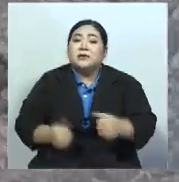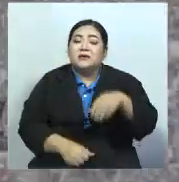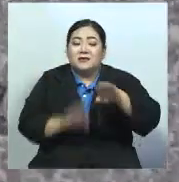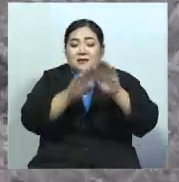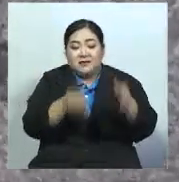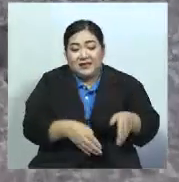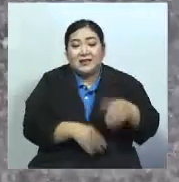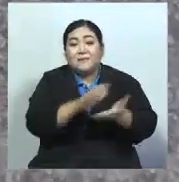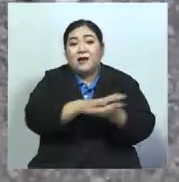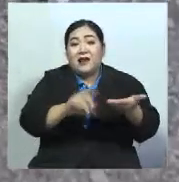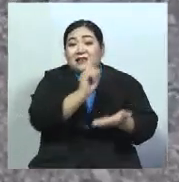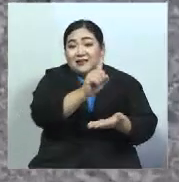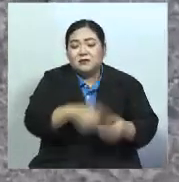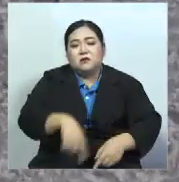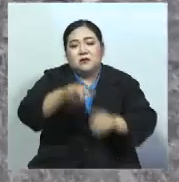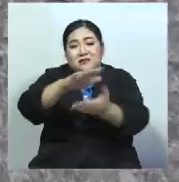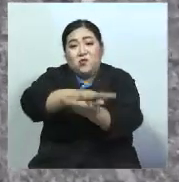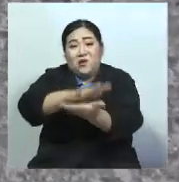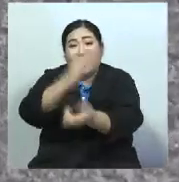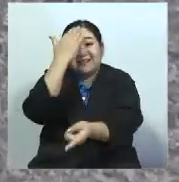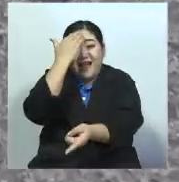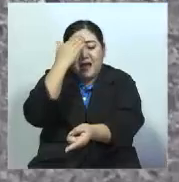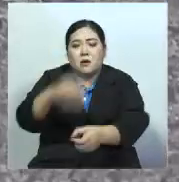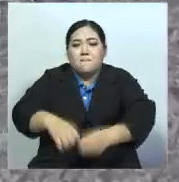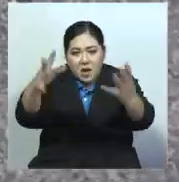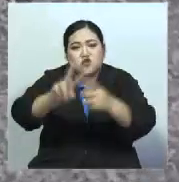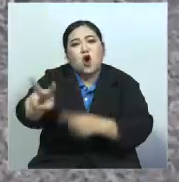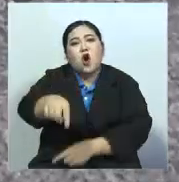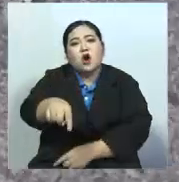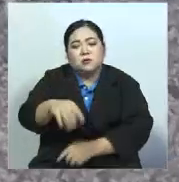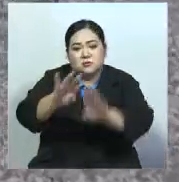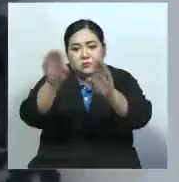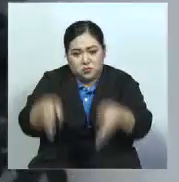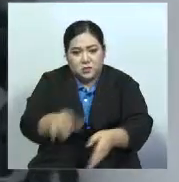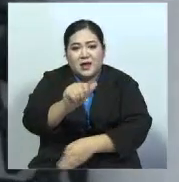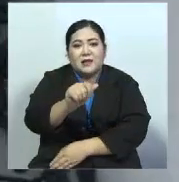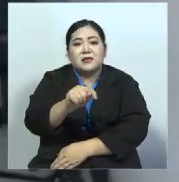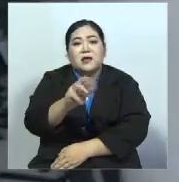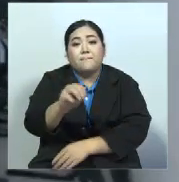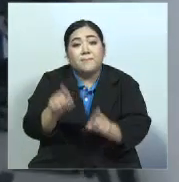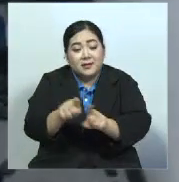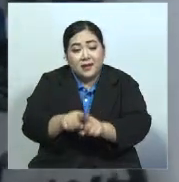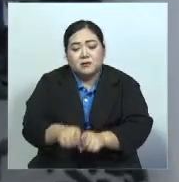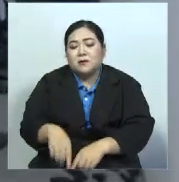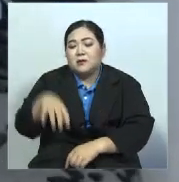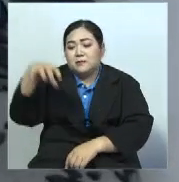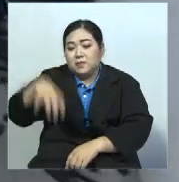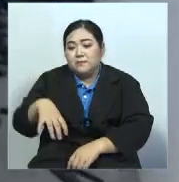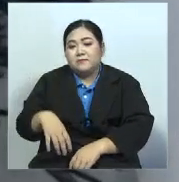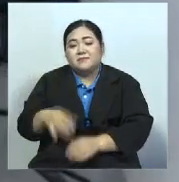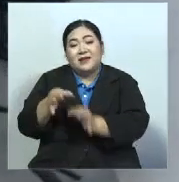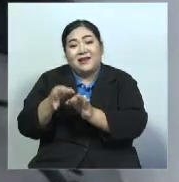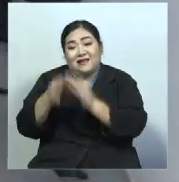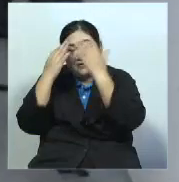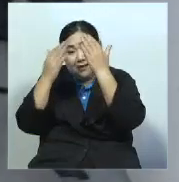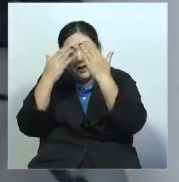น้าโรงเรียนอาซิสฐานหมู่ที่7ตำบลนาประดู่อำเภอโคกโพและตู้ ATM ธนาคารอิสลามหน้าโรงเรียนศาสน